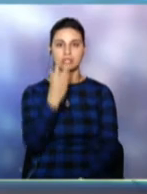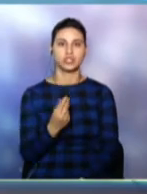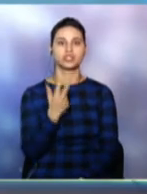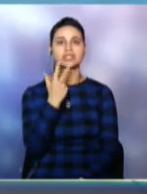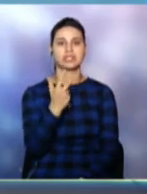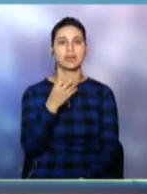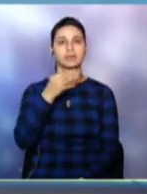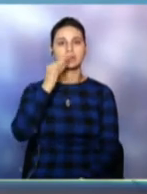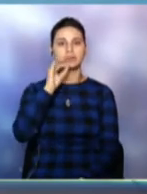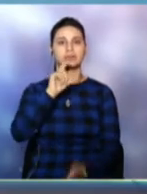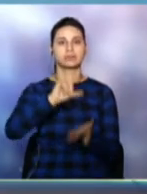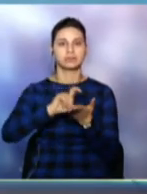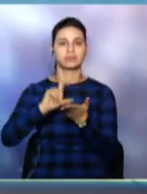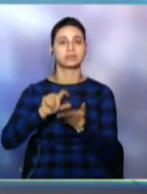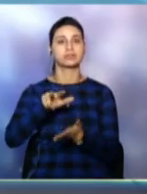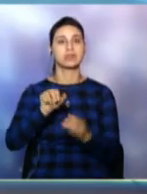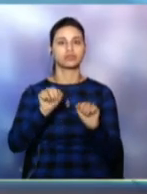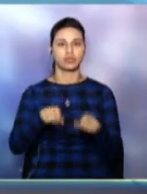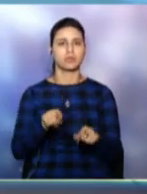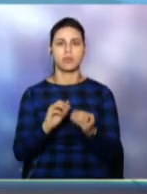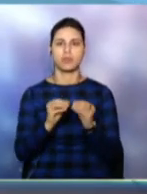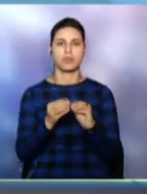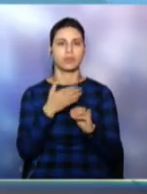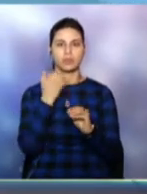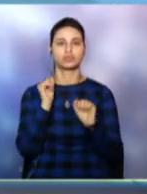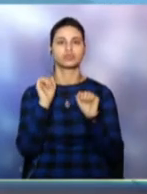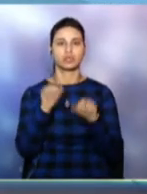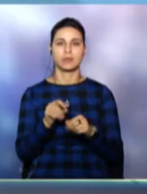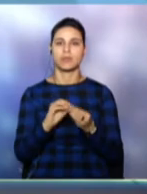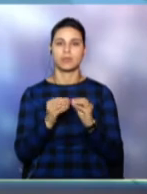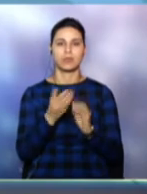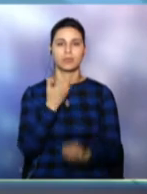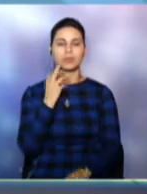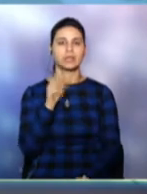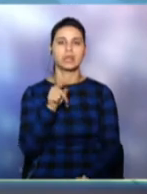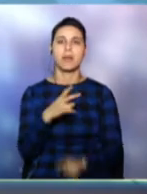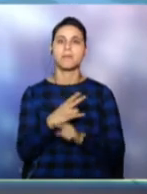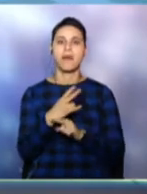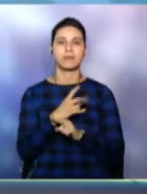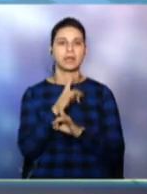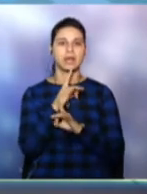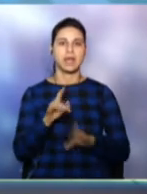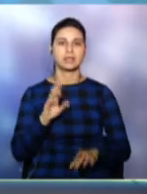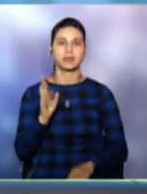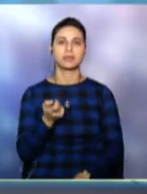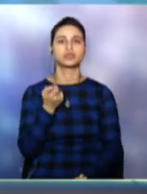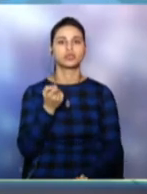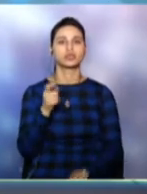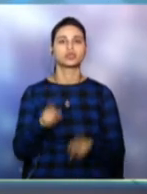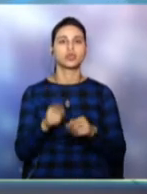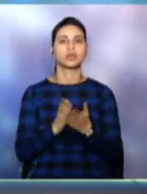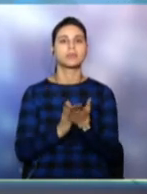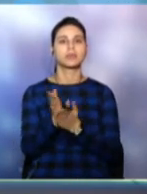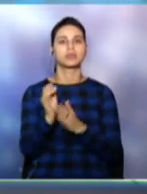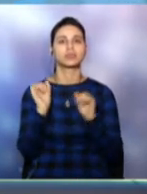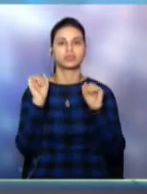სამი ულუფა სამი ფინჯანი არის დასაშვები და არ არის მავნე და გარკვეული მიმართულებით